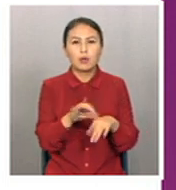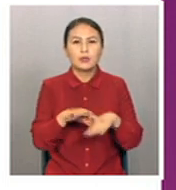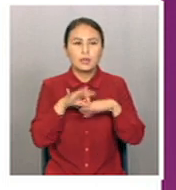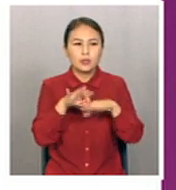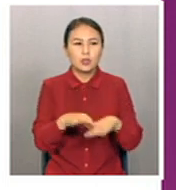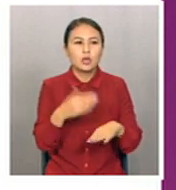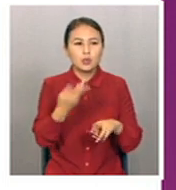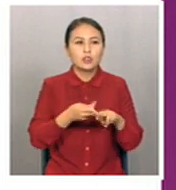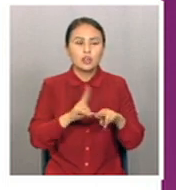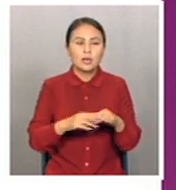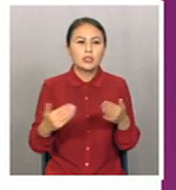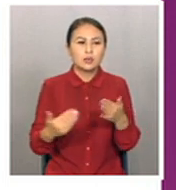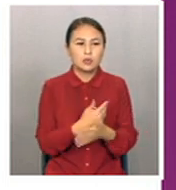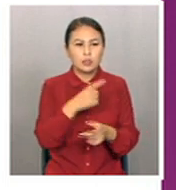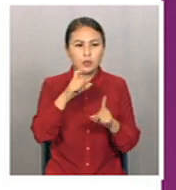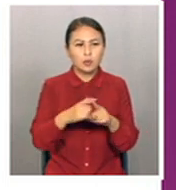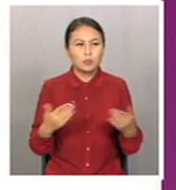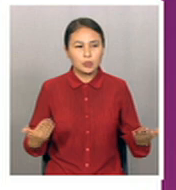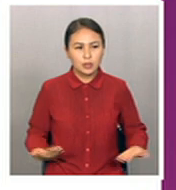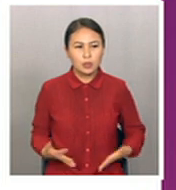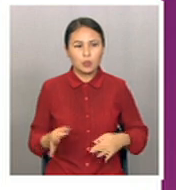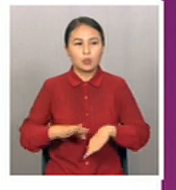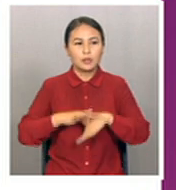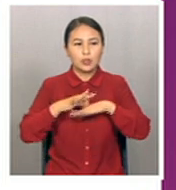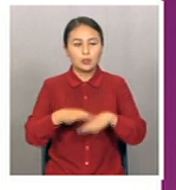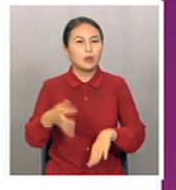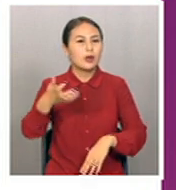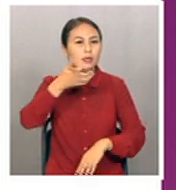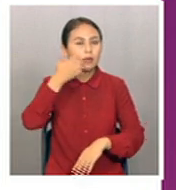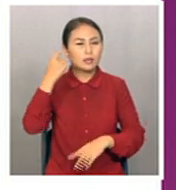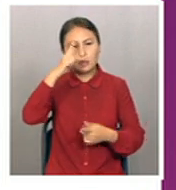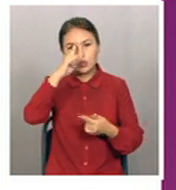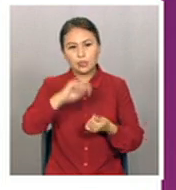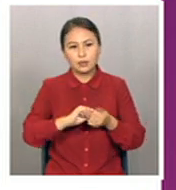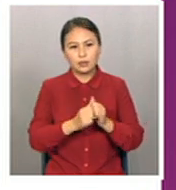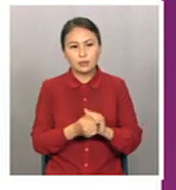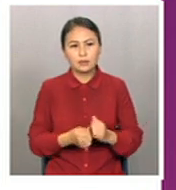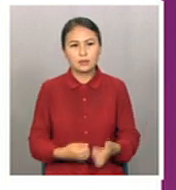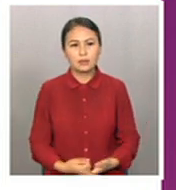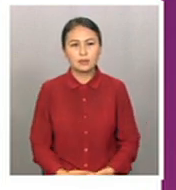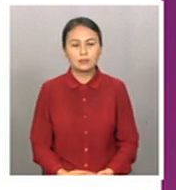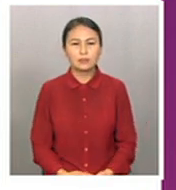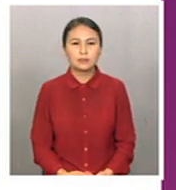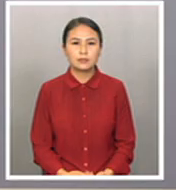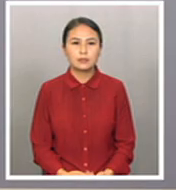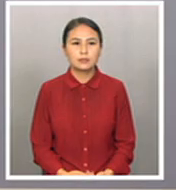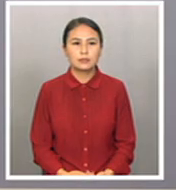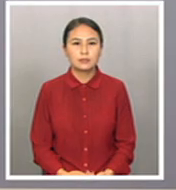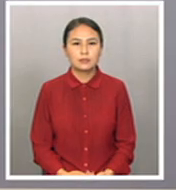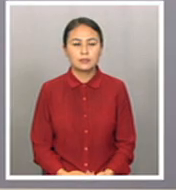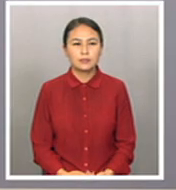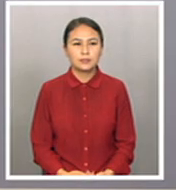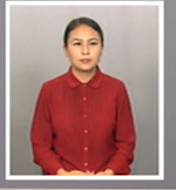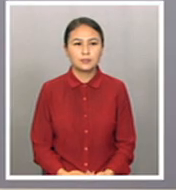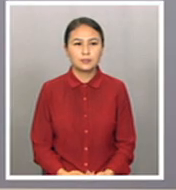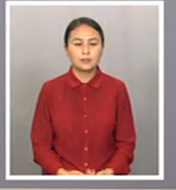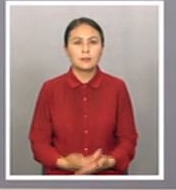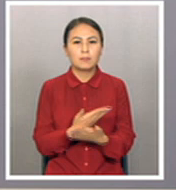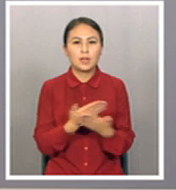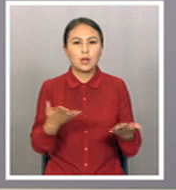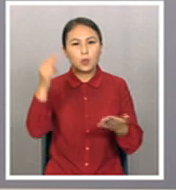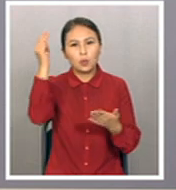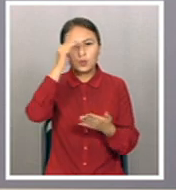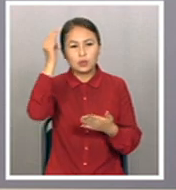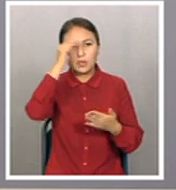қолданыңыз. Сол жаңа сөздерді өмірде қолдану арқылы жаттаңыз. Міне оқушылар,